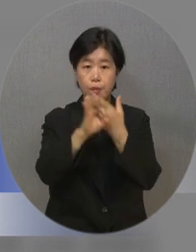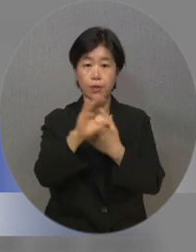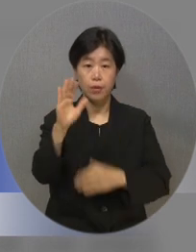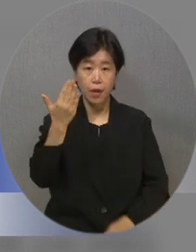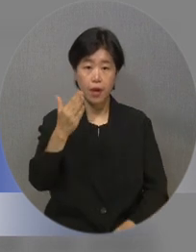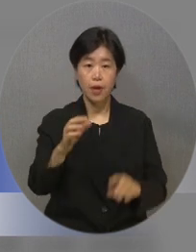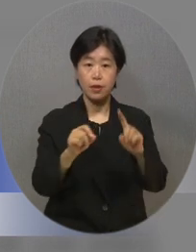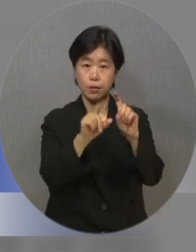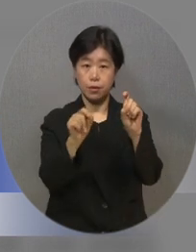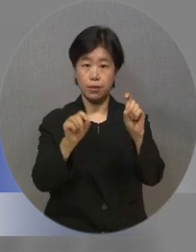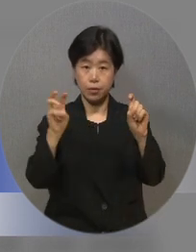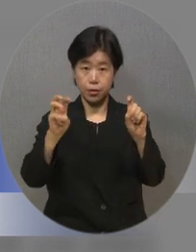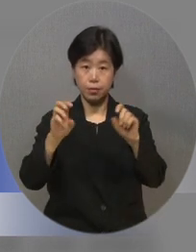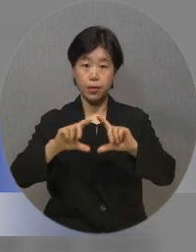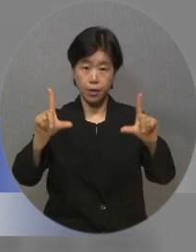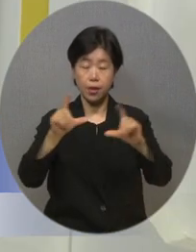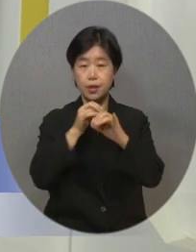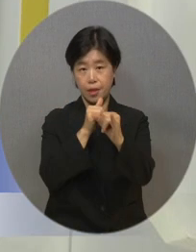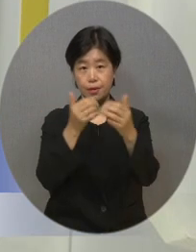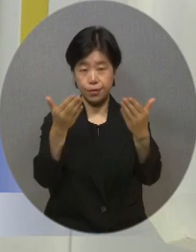30일 진행될 예정입니다